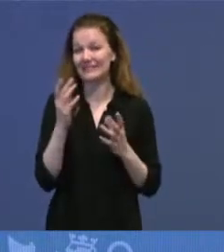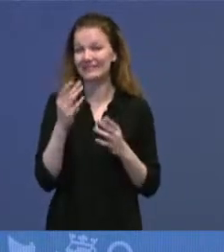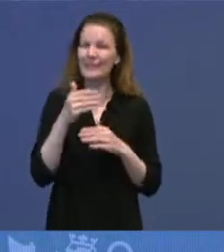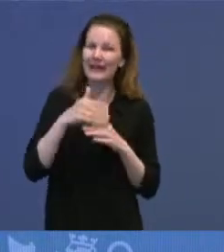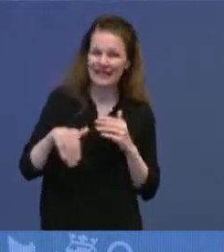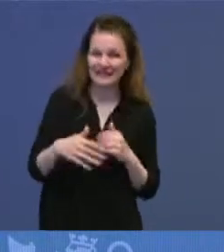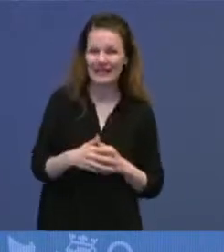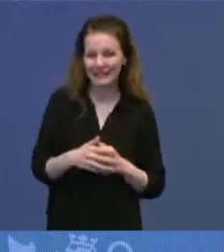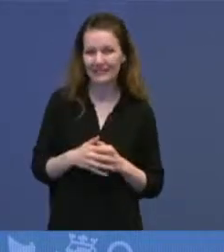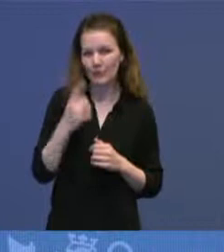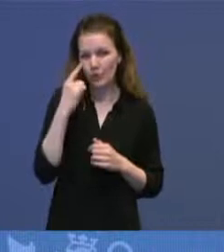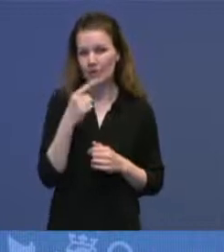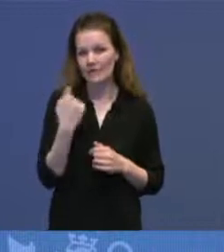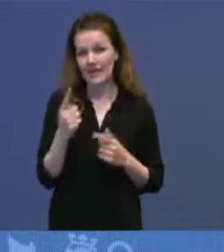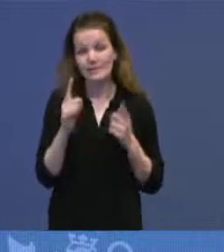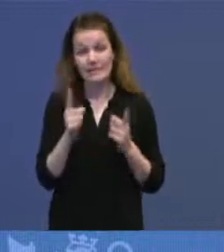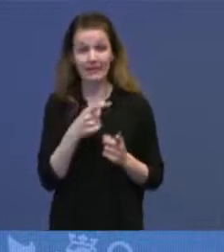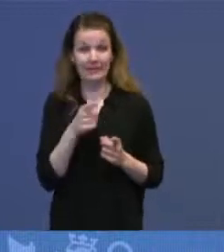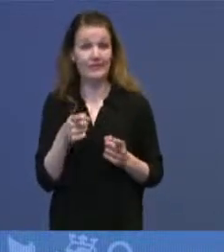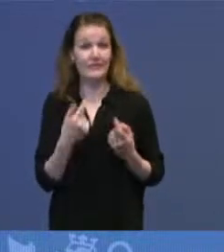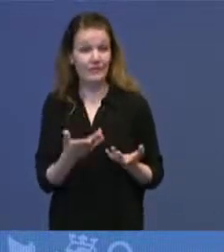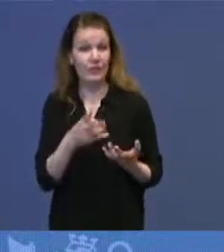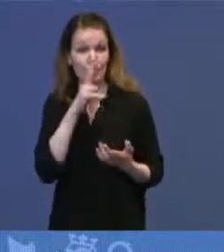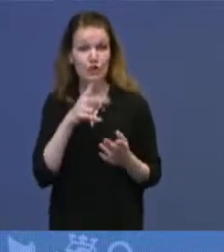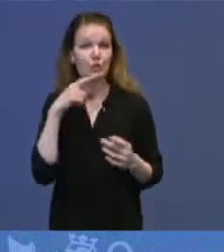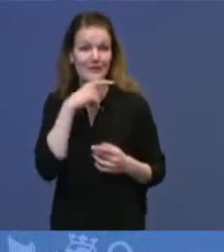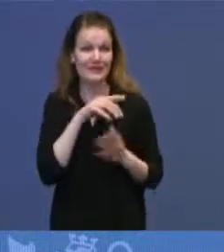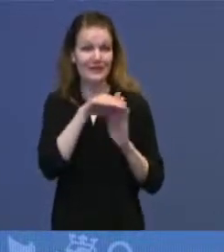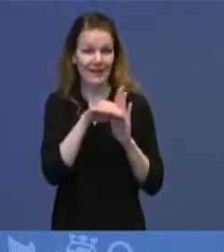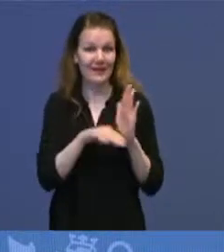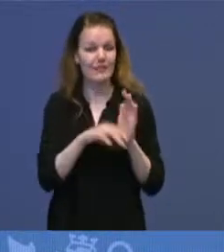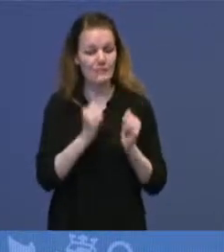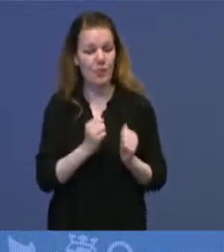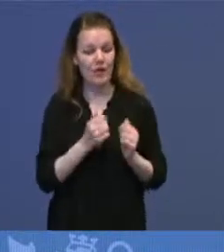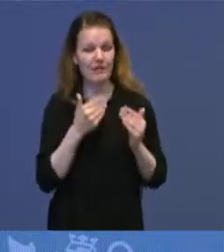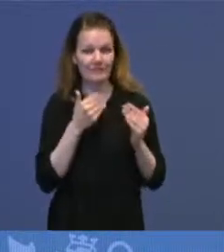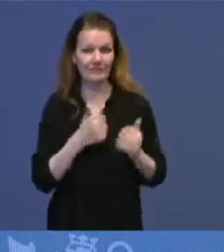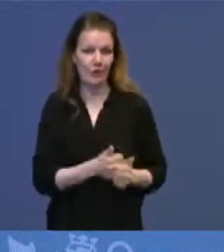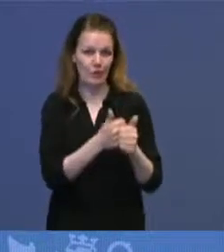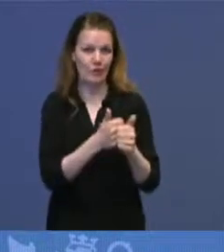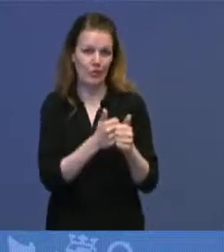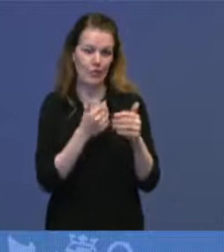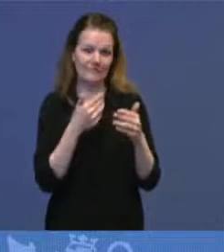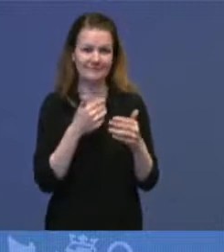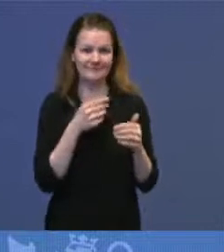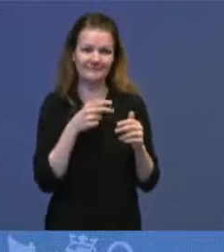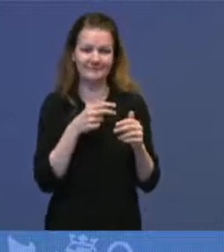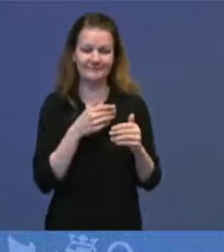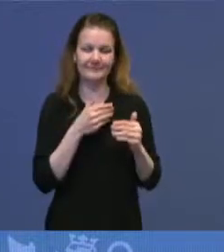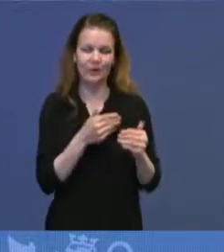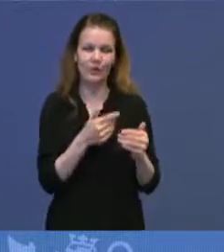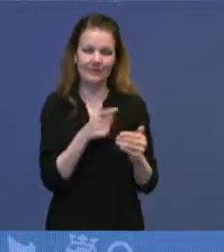de får også et komplisert regelverk å forholde seg til. Bedrifter som ønsker seg mer informasjon for å være sikre på at de ikke trår